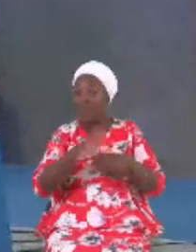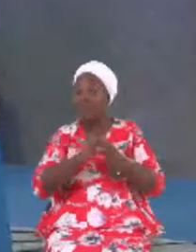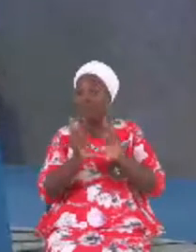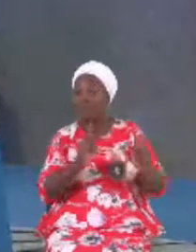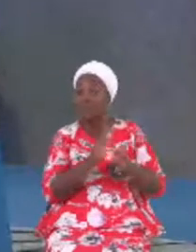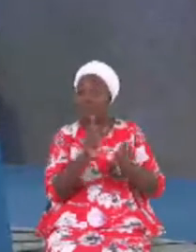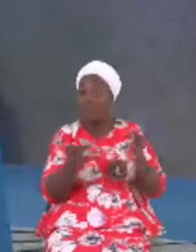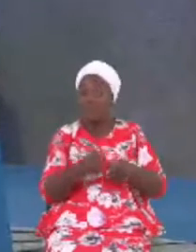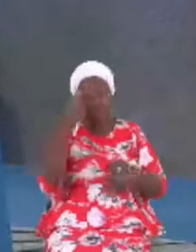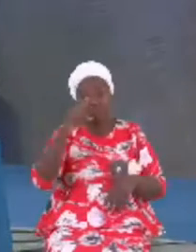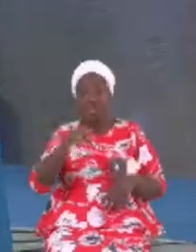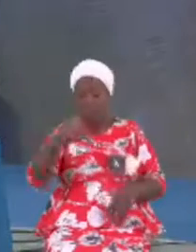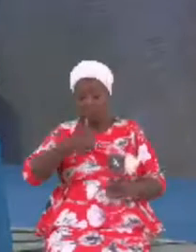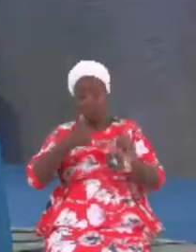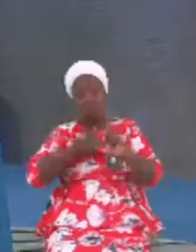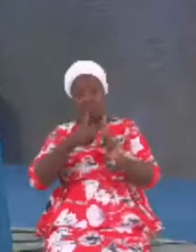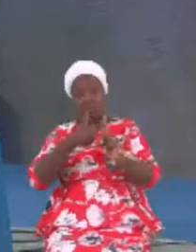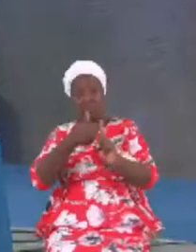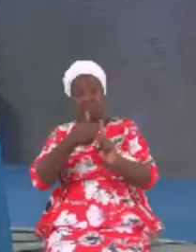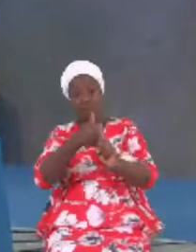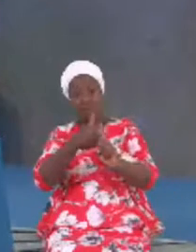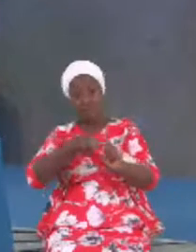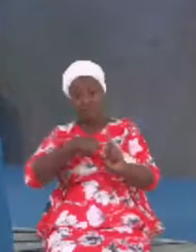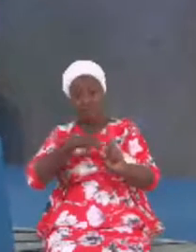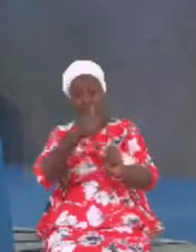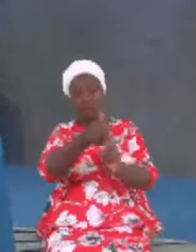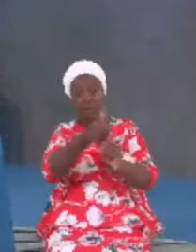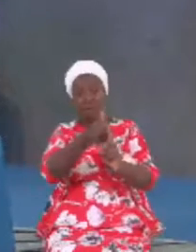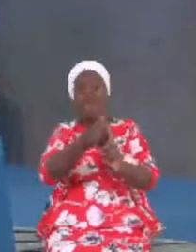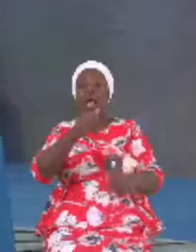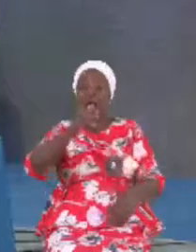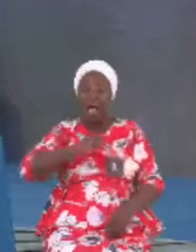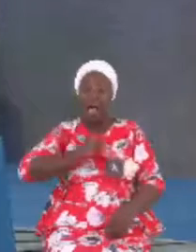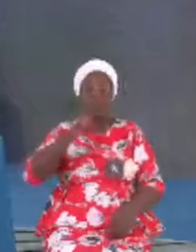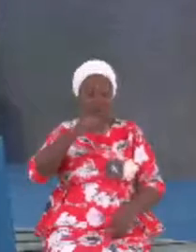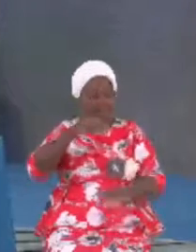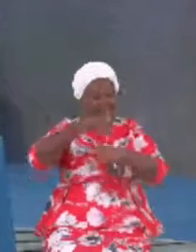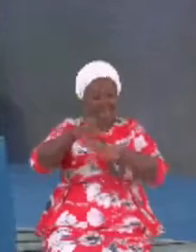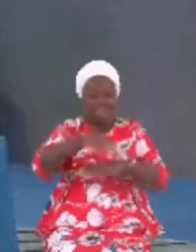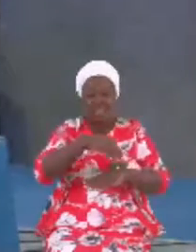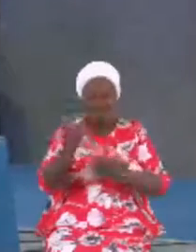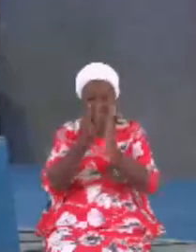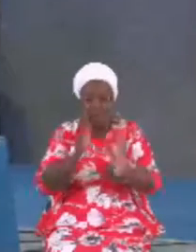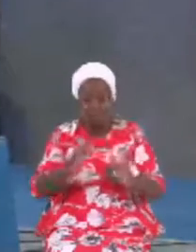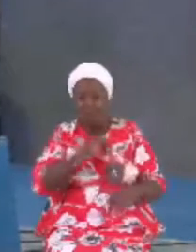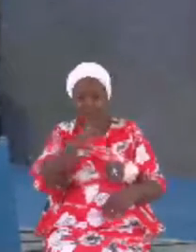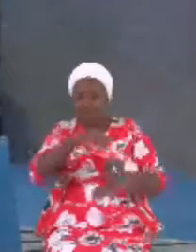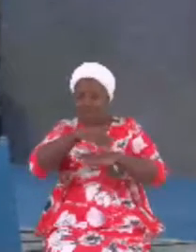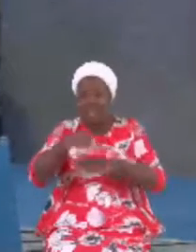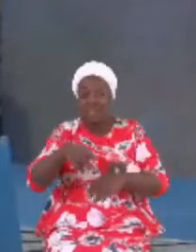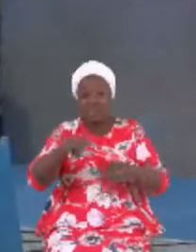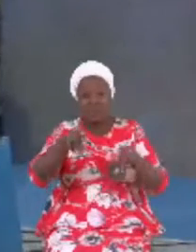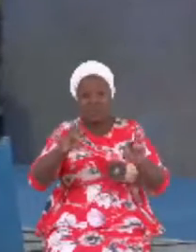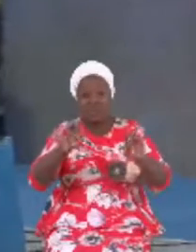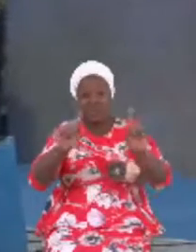place moi-même. Je ne vais pas envoyer un serviteur. Je ne vais pas envoyer Pierre. Je ne vais